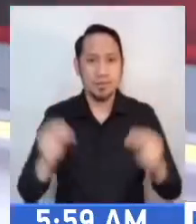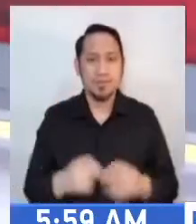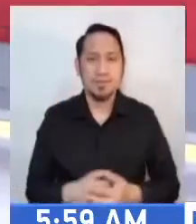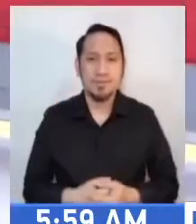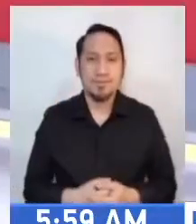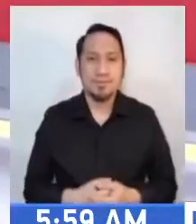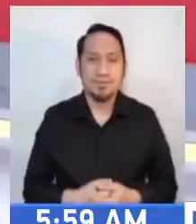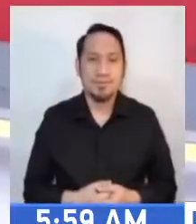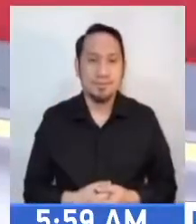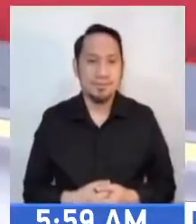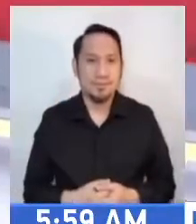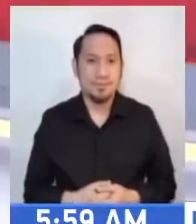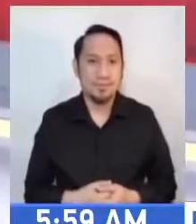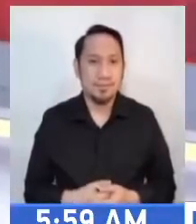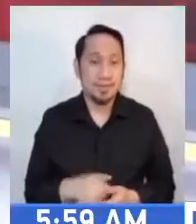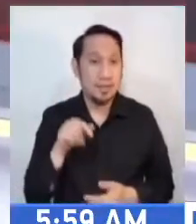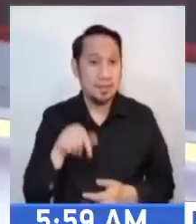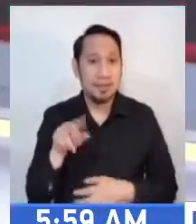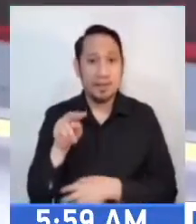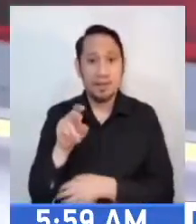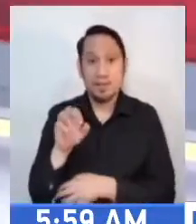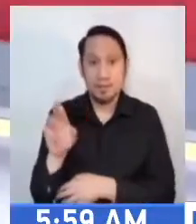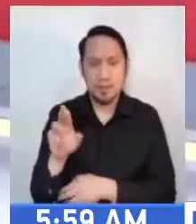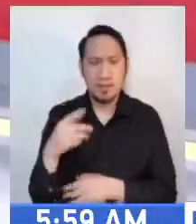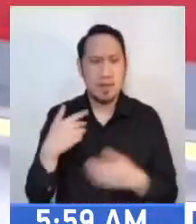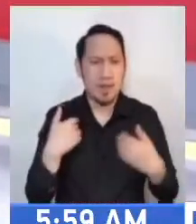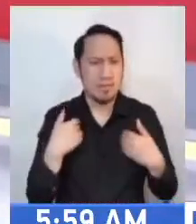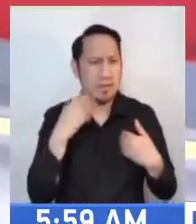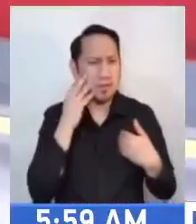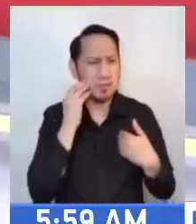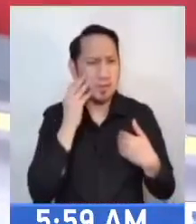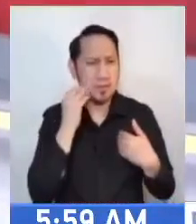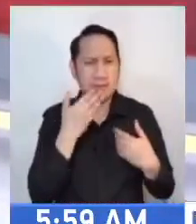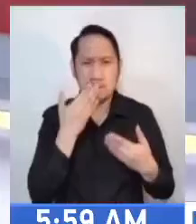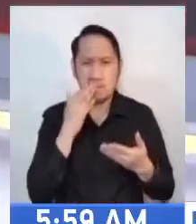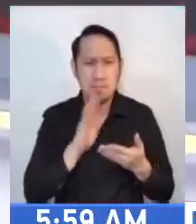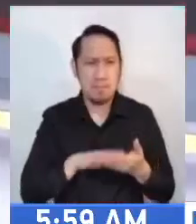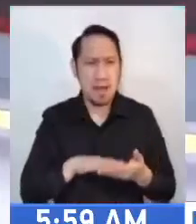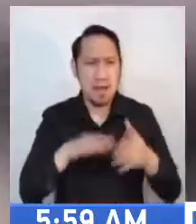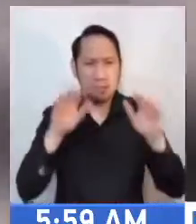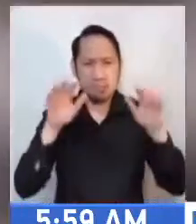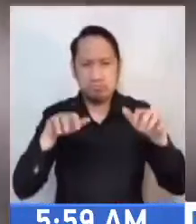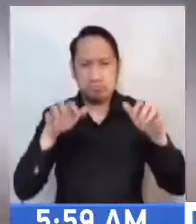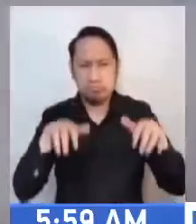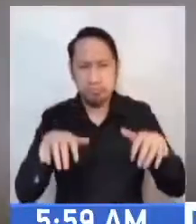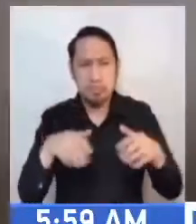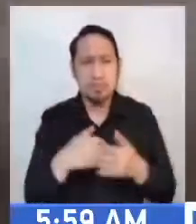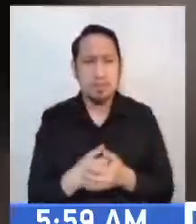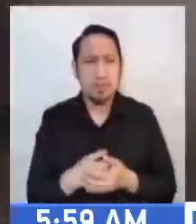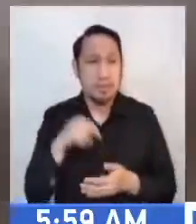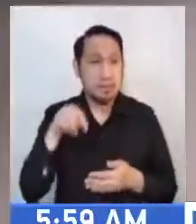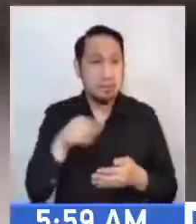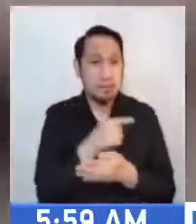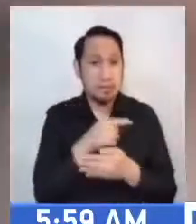Gaya dito sa Metro Manila, naranasan din ang masamang panahon sa ilang probinsya nitong weekend.